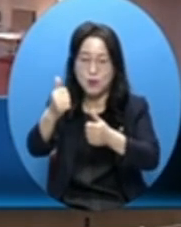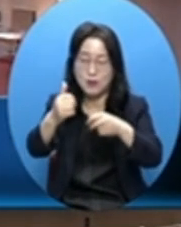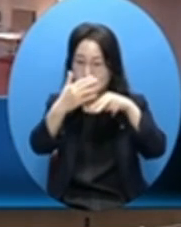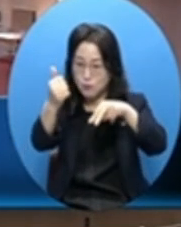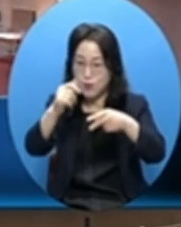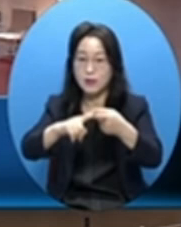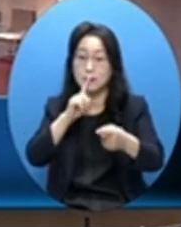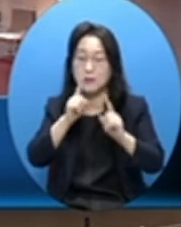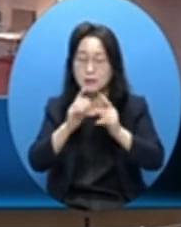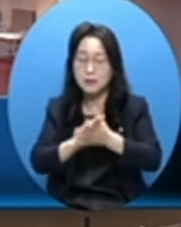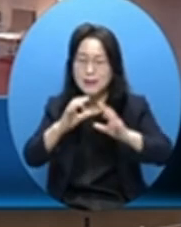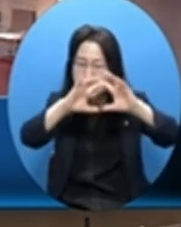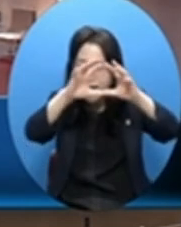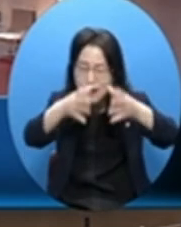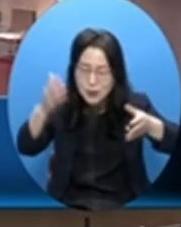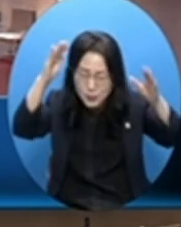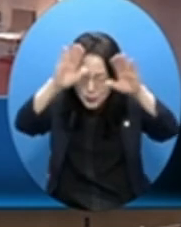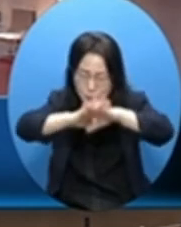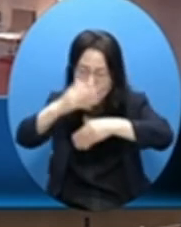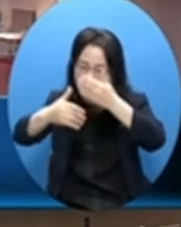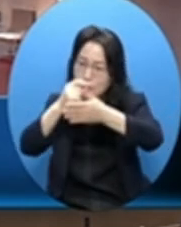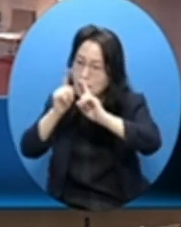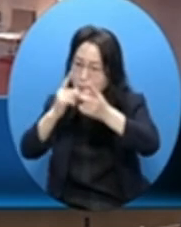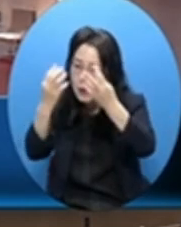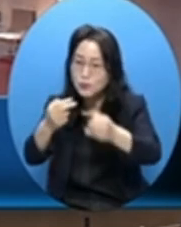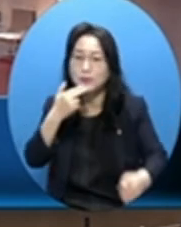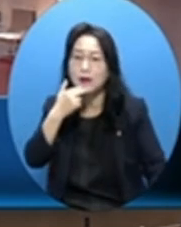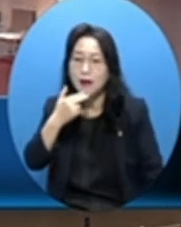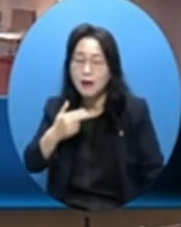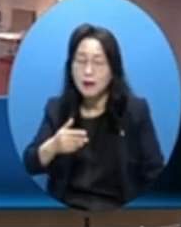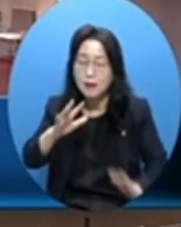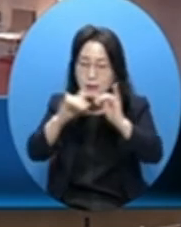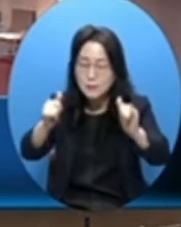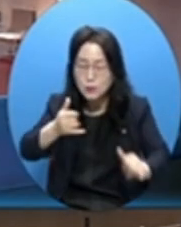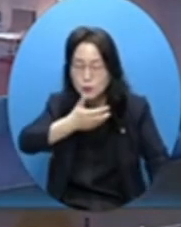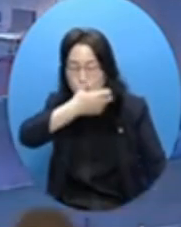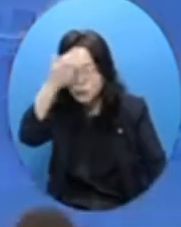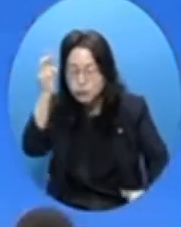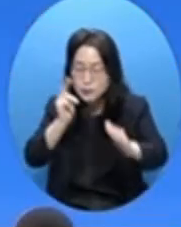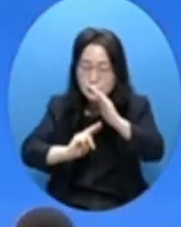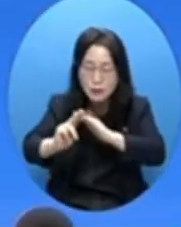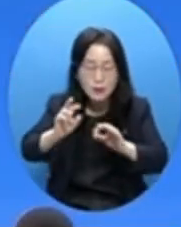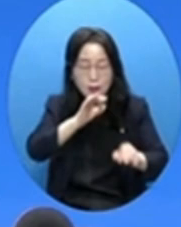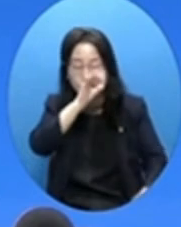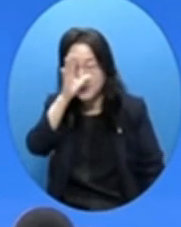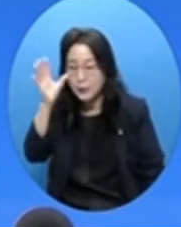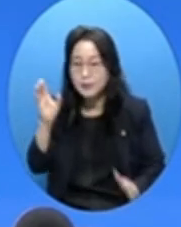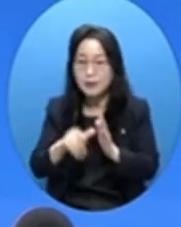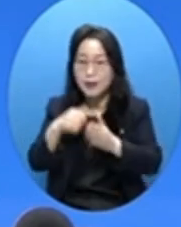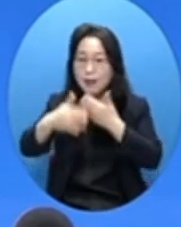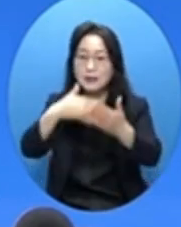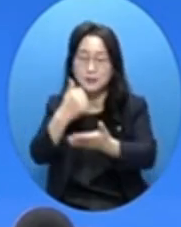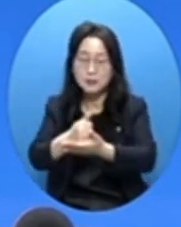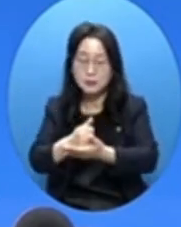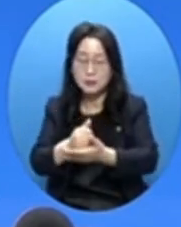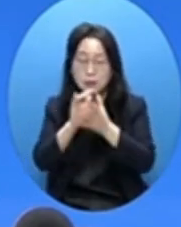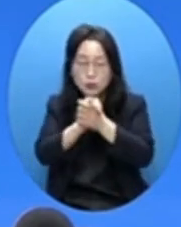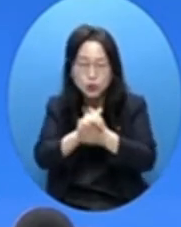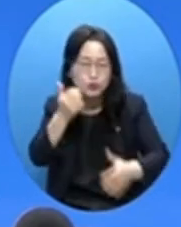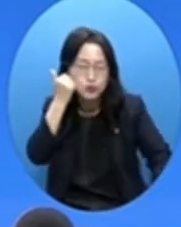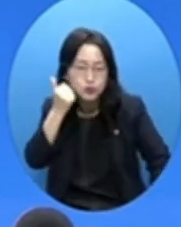하루에 말씀이 잘 들리지 않고 사람들이 꿈 값을 상실했을 때에 하나님께서 기도의 사람